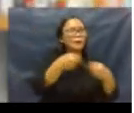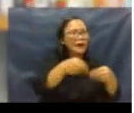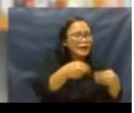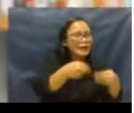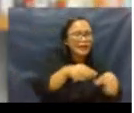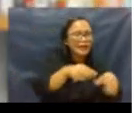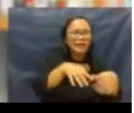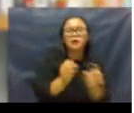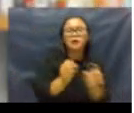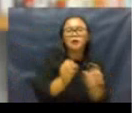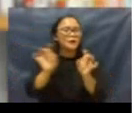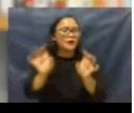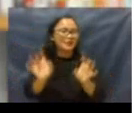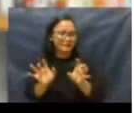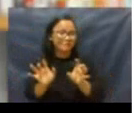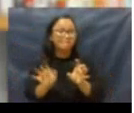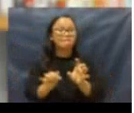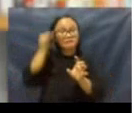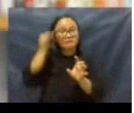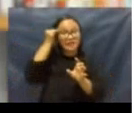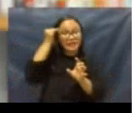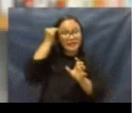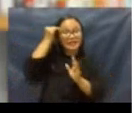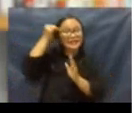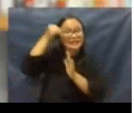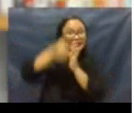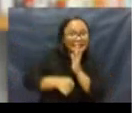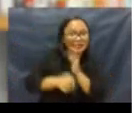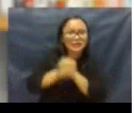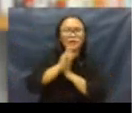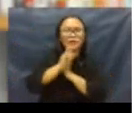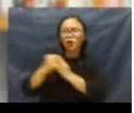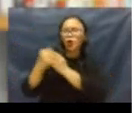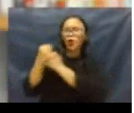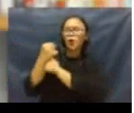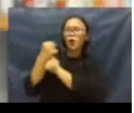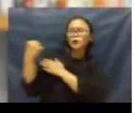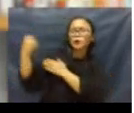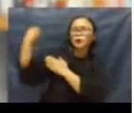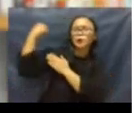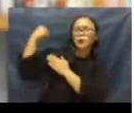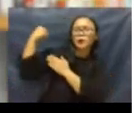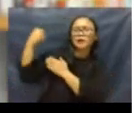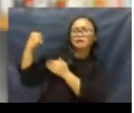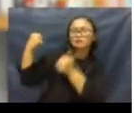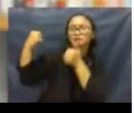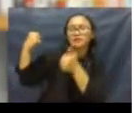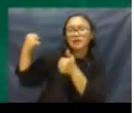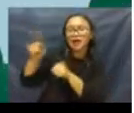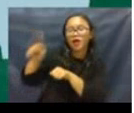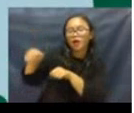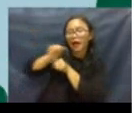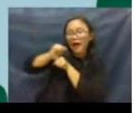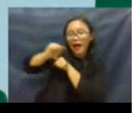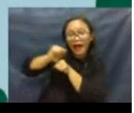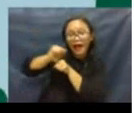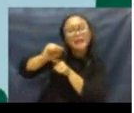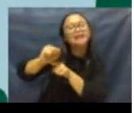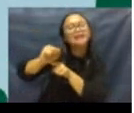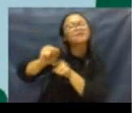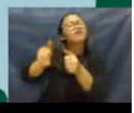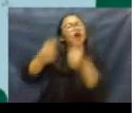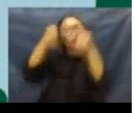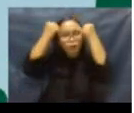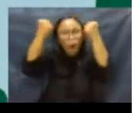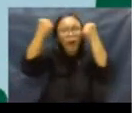pelajaran. Berpikir kritis sama seperti melatih otot, akan semakin kuat jika rutin dilatih. Apa yang akan